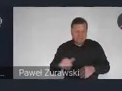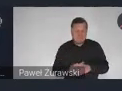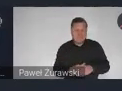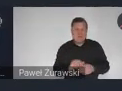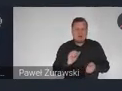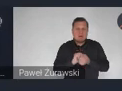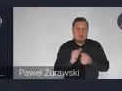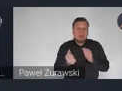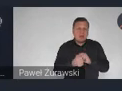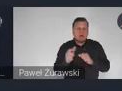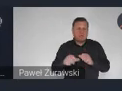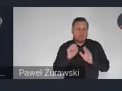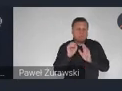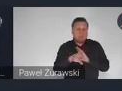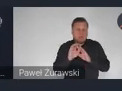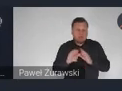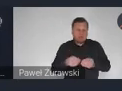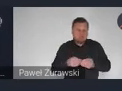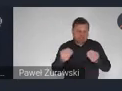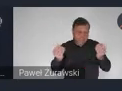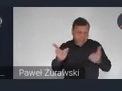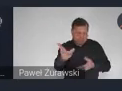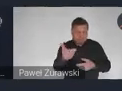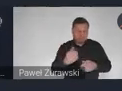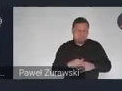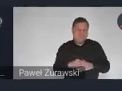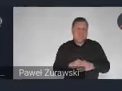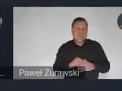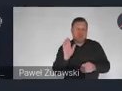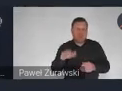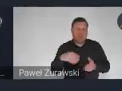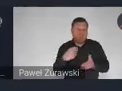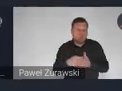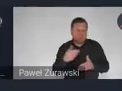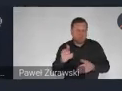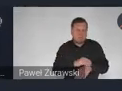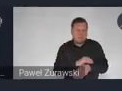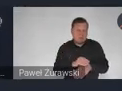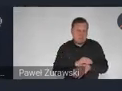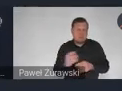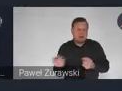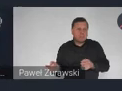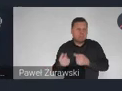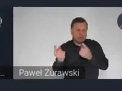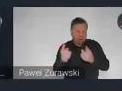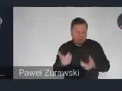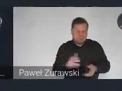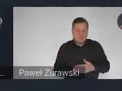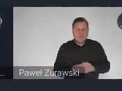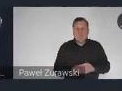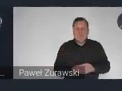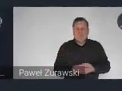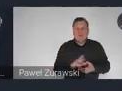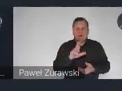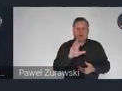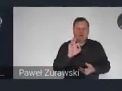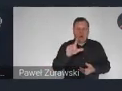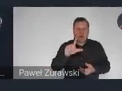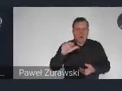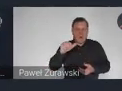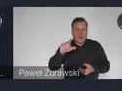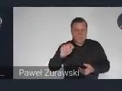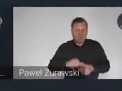kanałów femidiach można zakupić materiały promocyjne gadżety rolapy można